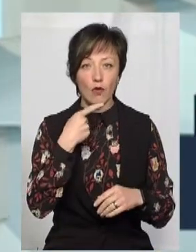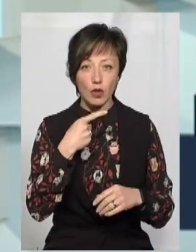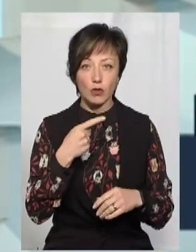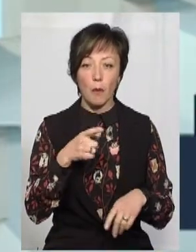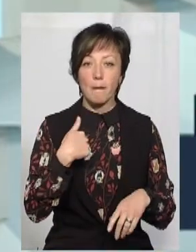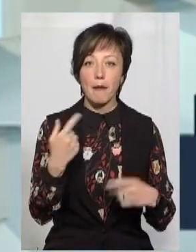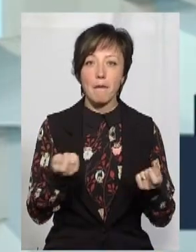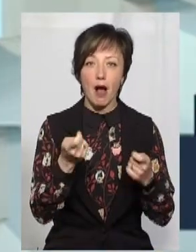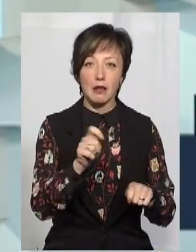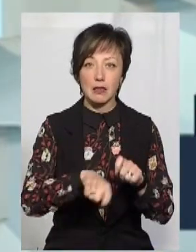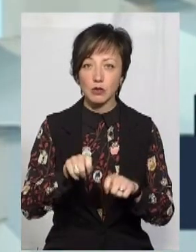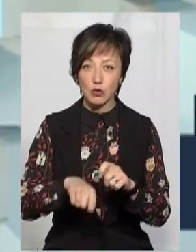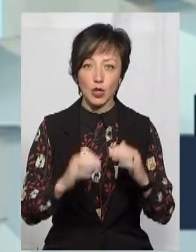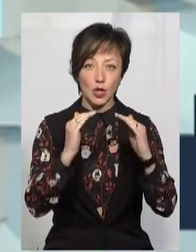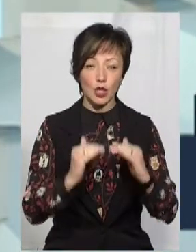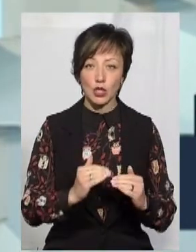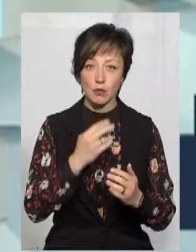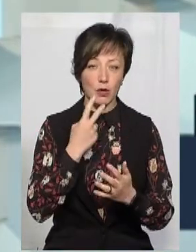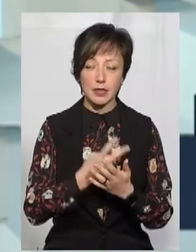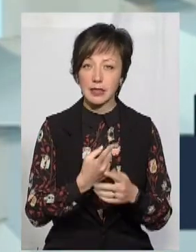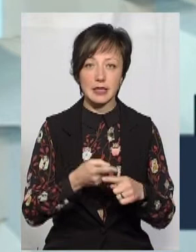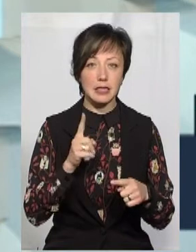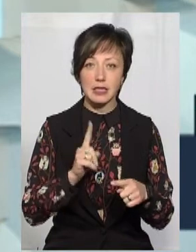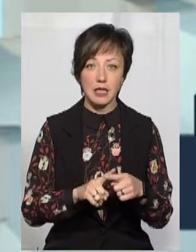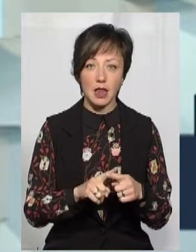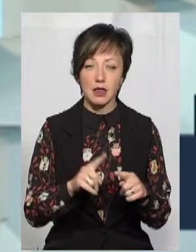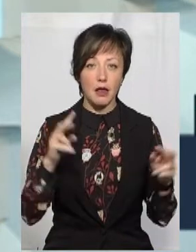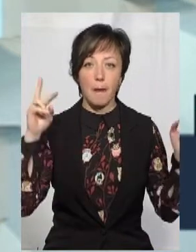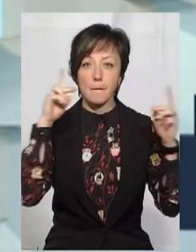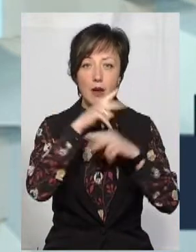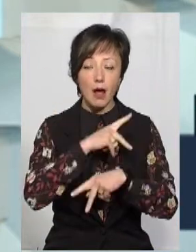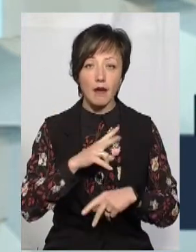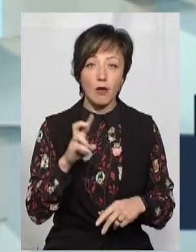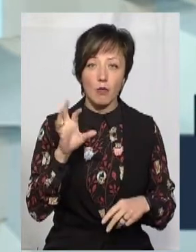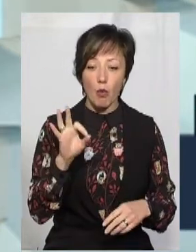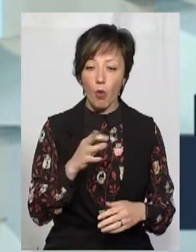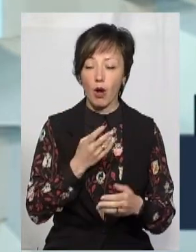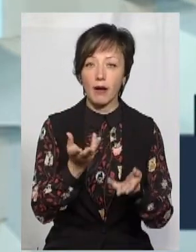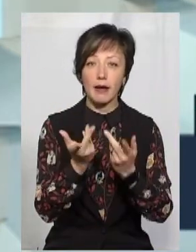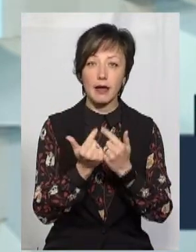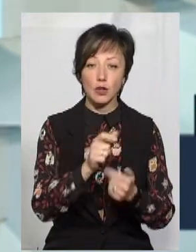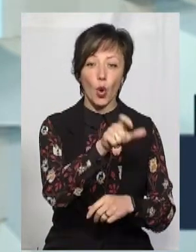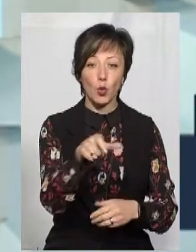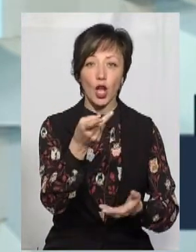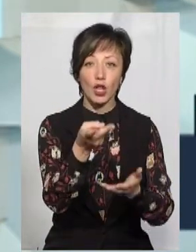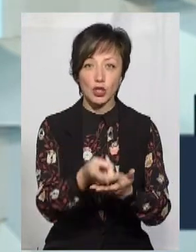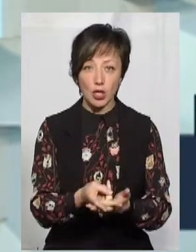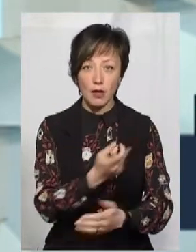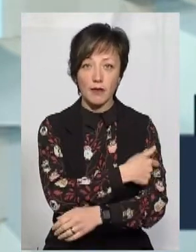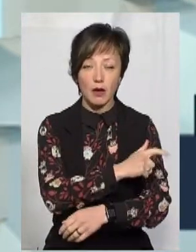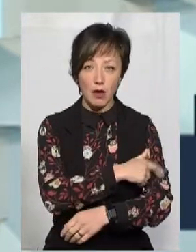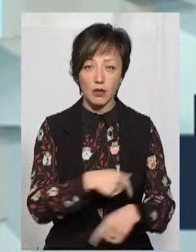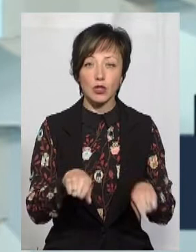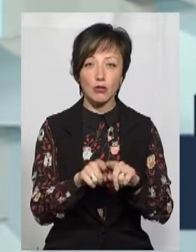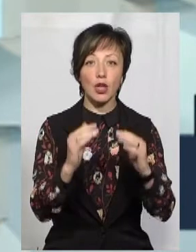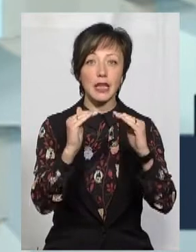мало тестуємо, і тому в нас нижчі показники, це не зовсім буде коректно, тому що ми бачимо, що і кількість осіб, які знаходяться в стаціонарі, також